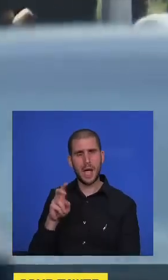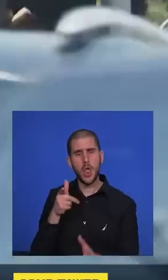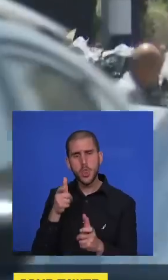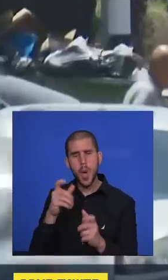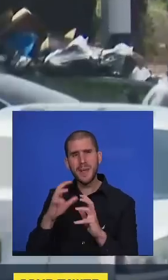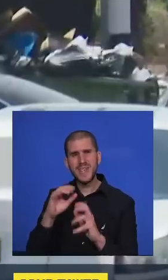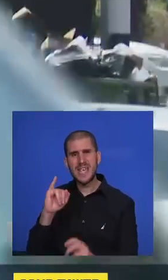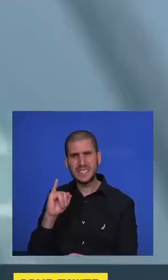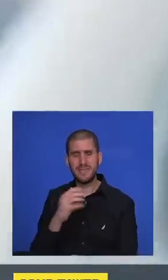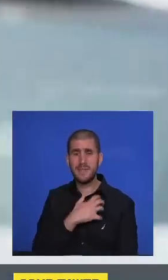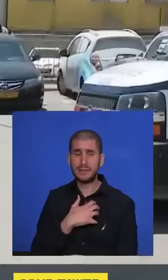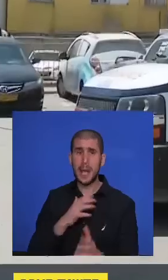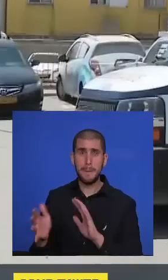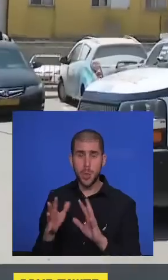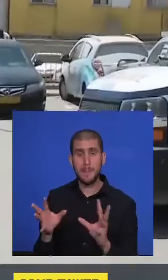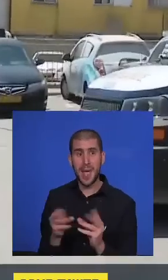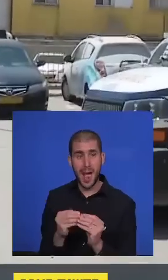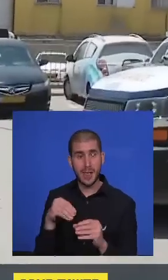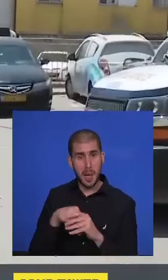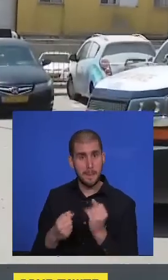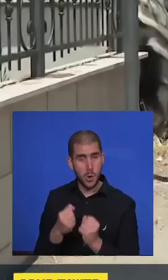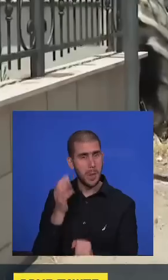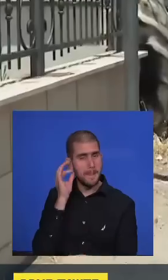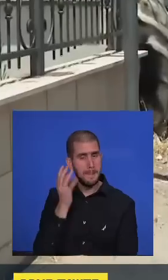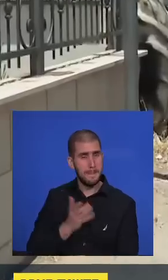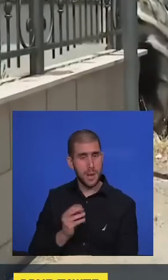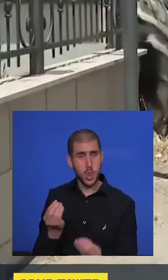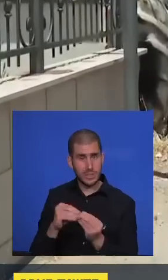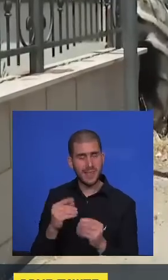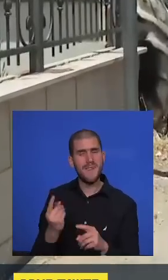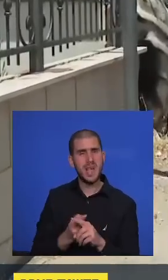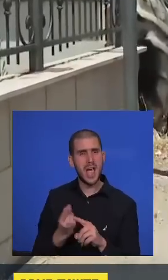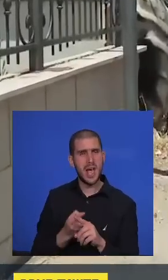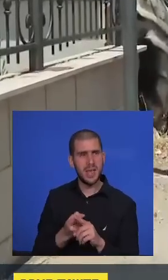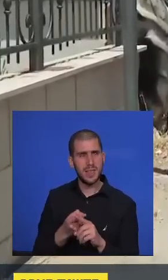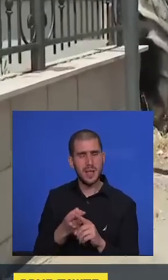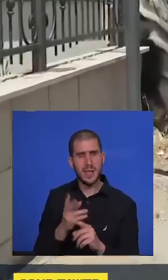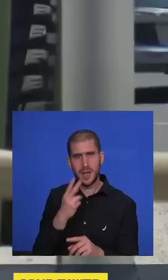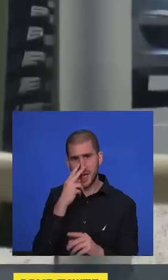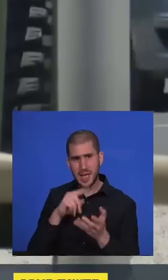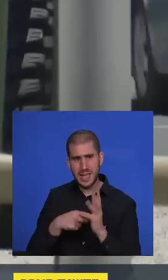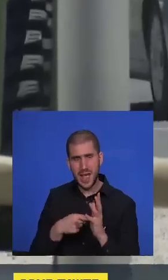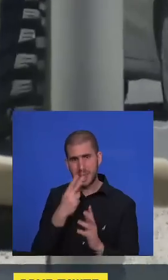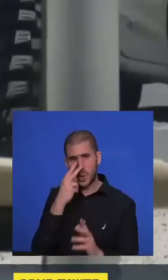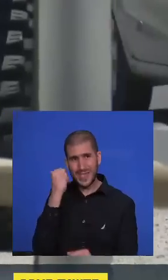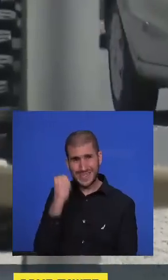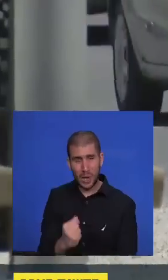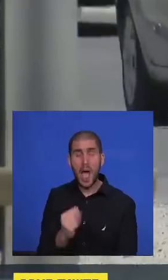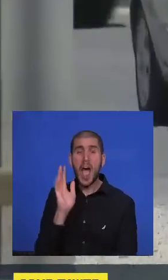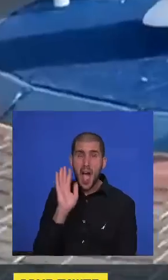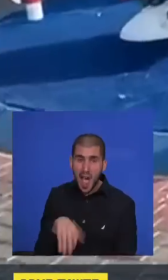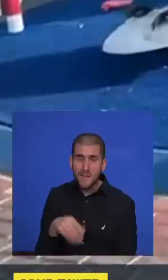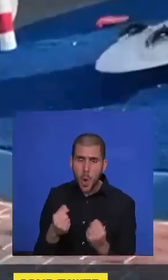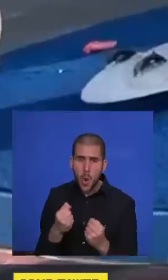ונפצע בינוני אף הוא. ביחד איתם היו ברכב בת נוספת ואחיינית של היד בניסיון החיסול שיצא אל הפועל, למרות שהרכב היה